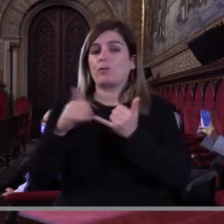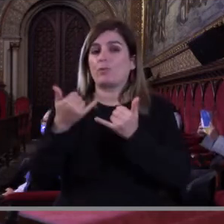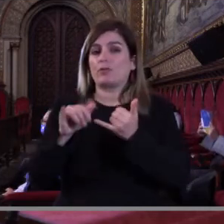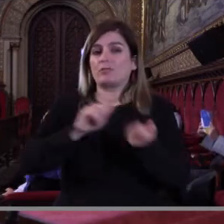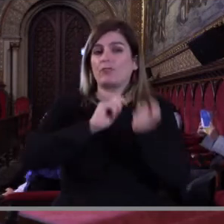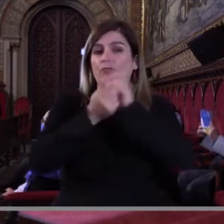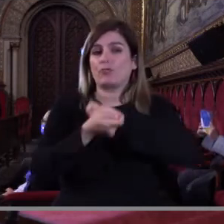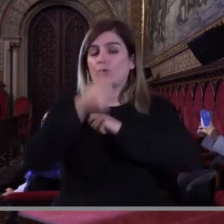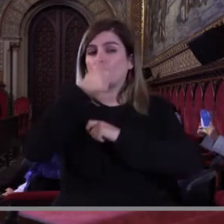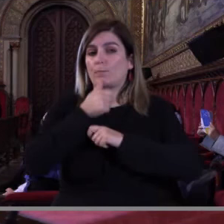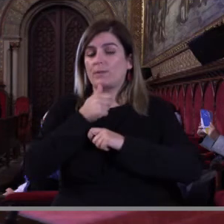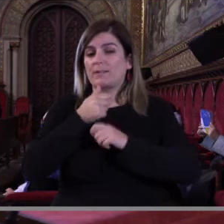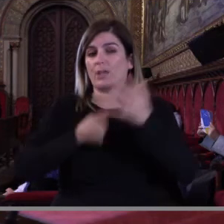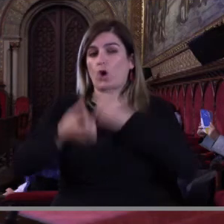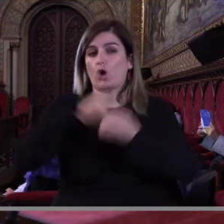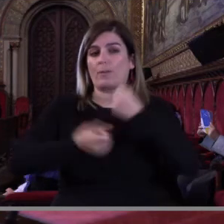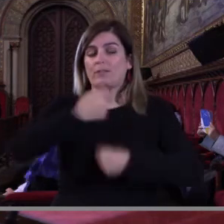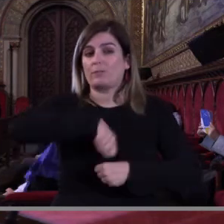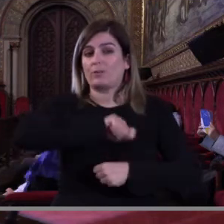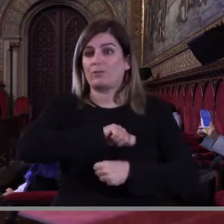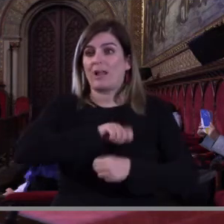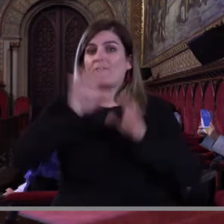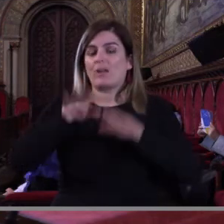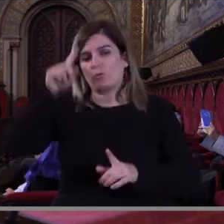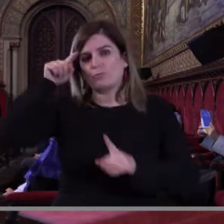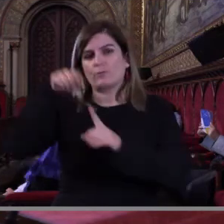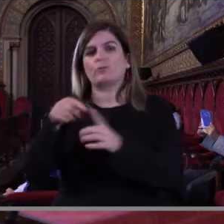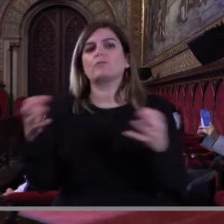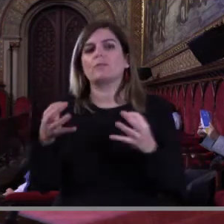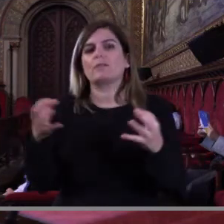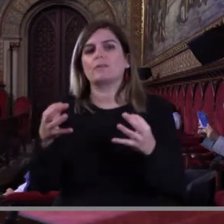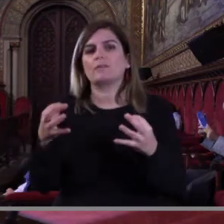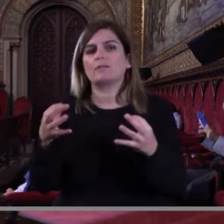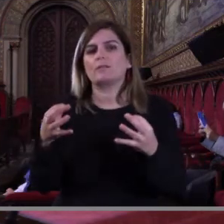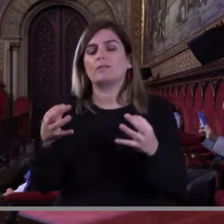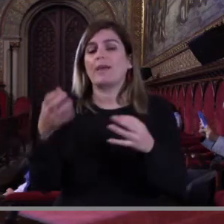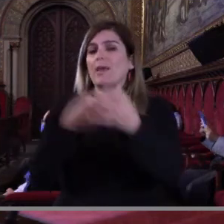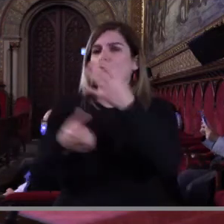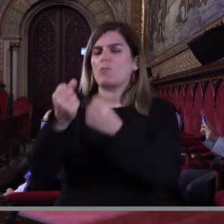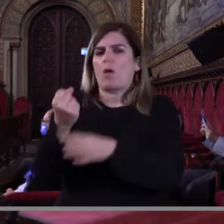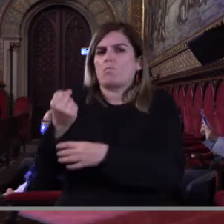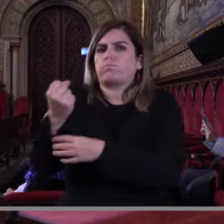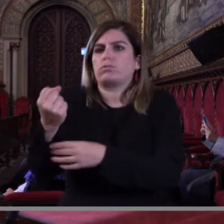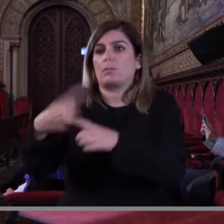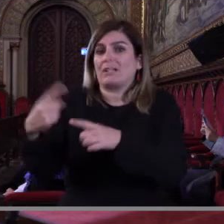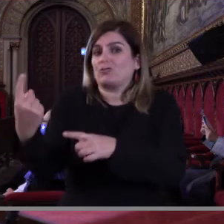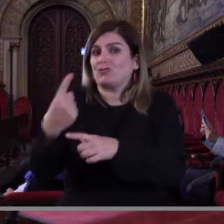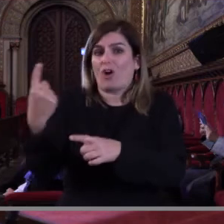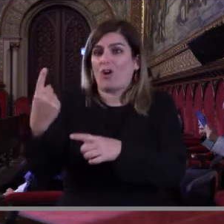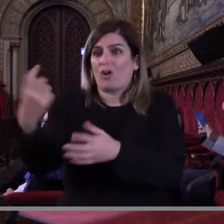i Resiliència de l'Economia Espanyola té com a objectiu reactivar una economia que per si mateixa no ho